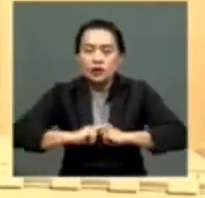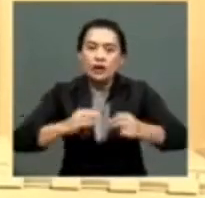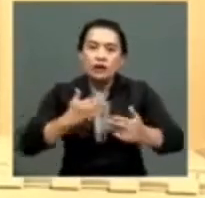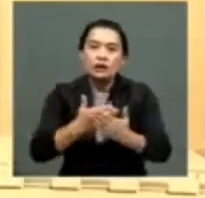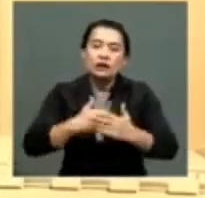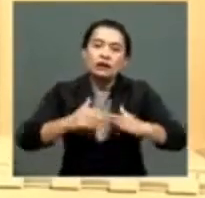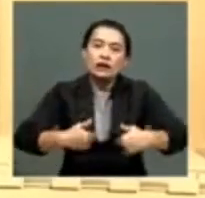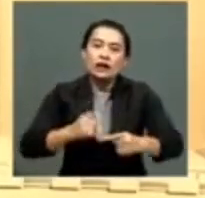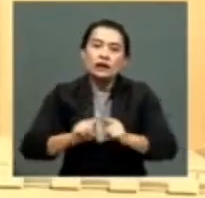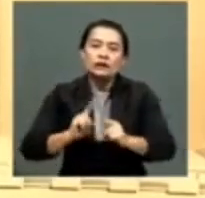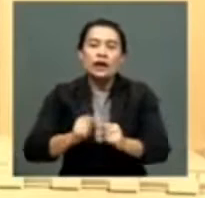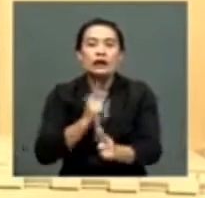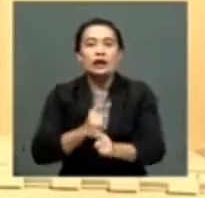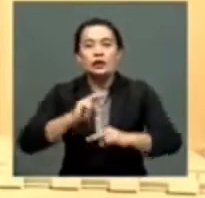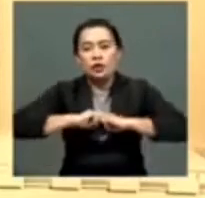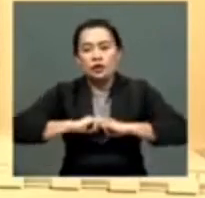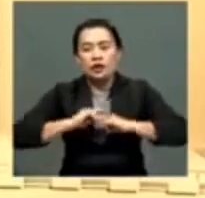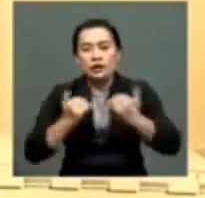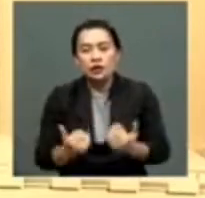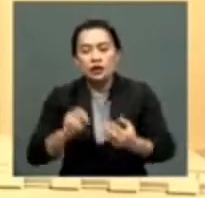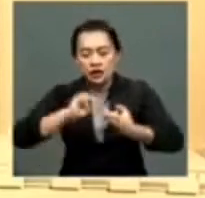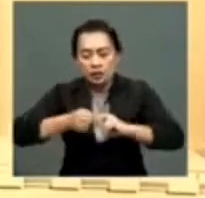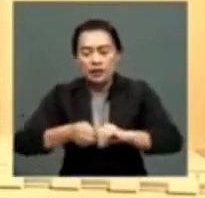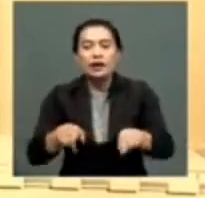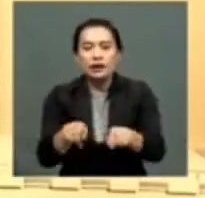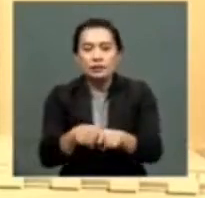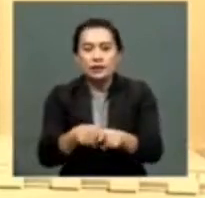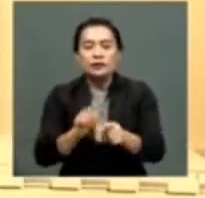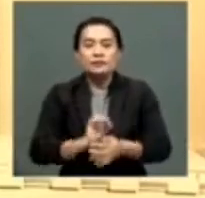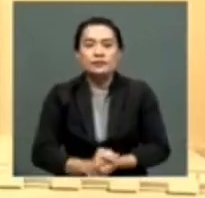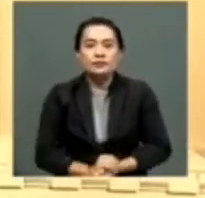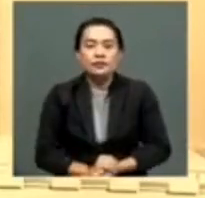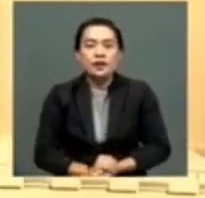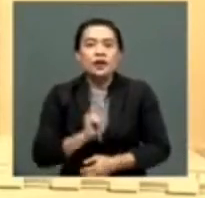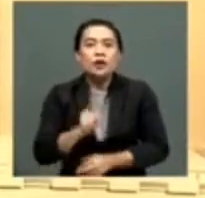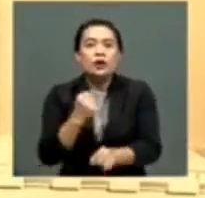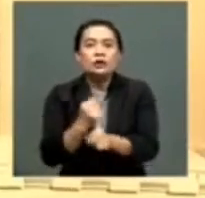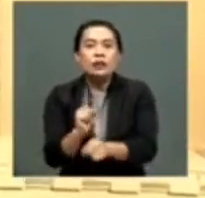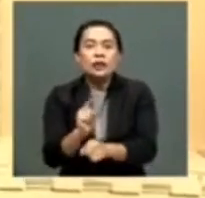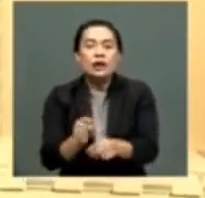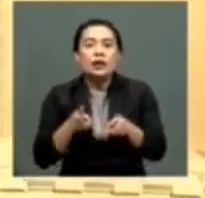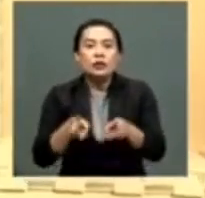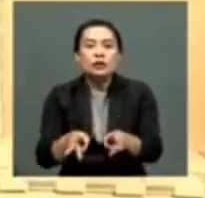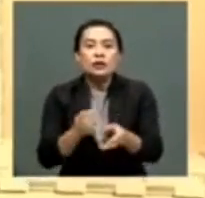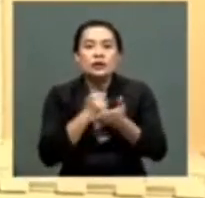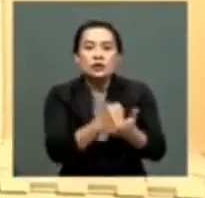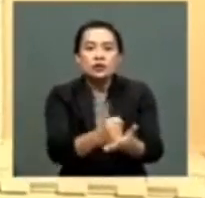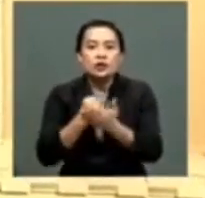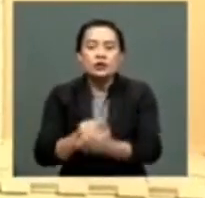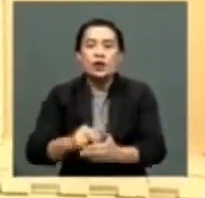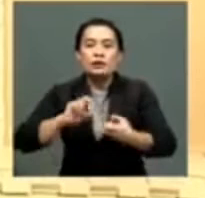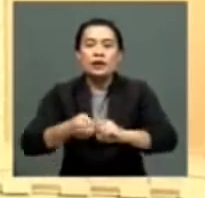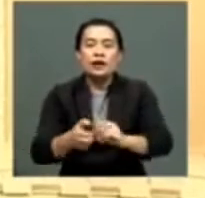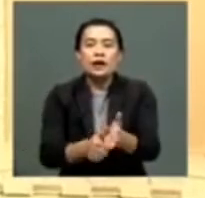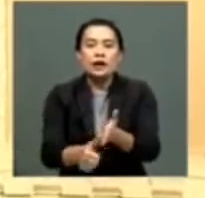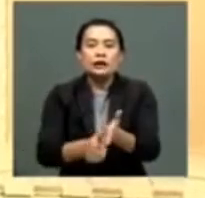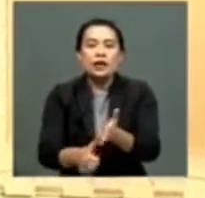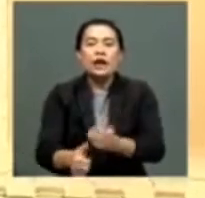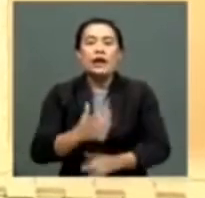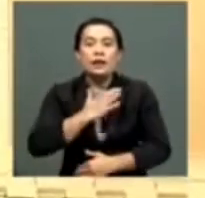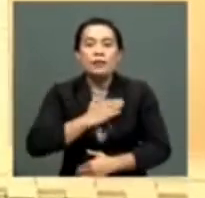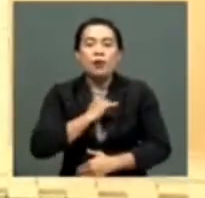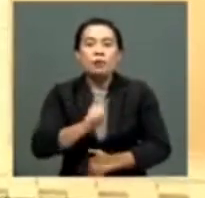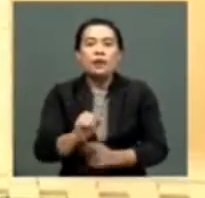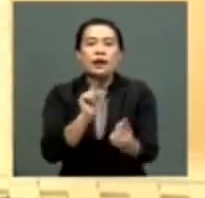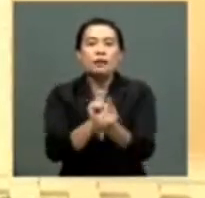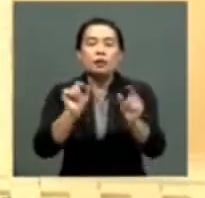าชนดังนั้นเพื่อเป็นส่วนหนึ่งในการช่วยจัดการกับวิกฤตเรื่องปากท้องผมได้เดินทางไปพบกับสมา